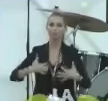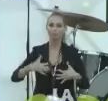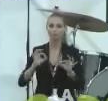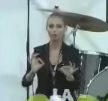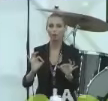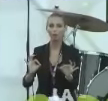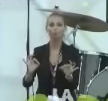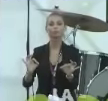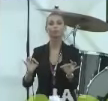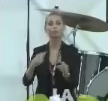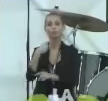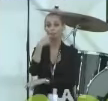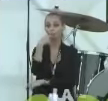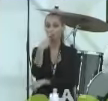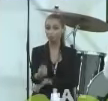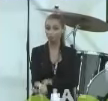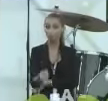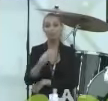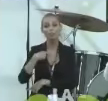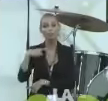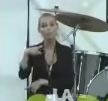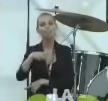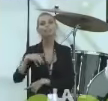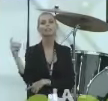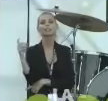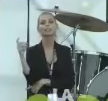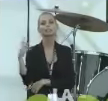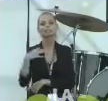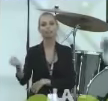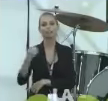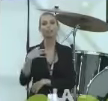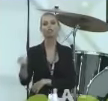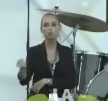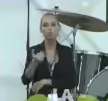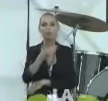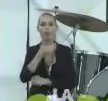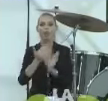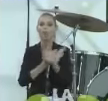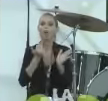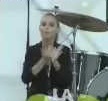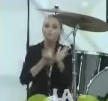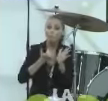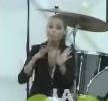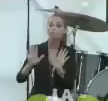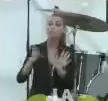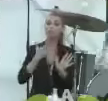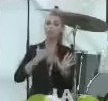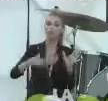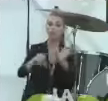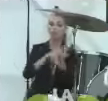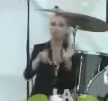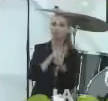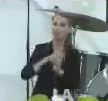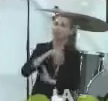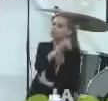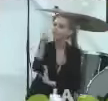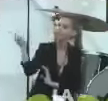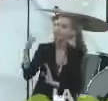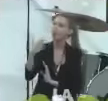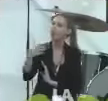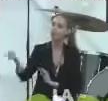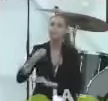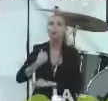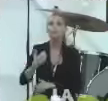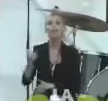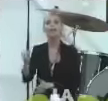io mi arrabbio quando dico: voi state togliendo la detrazione per coniugi a carico ed è una legge, voi state togliendo la cassa